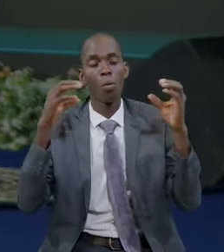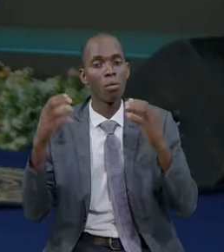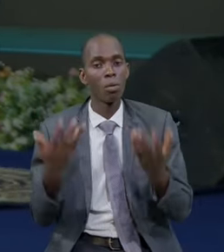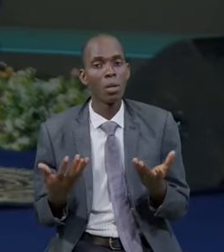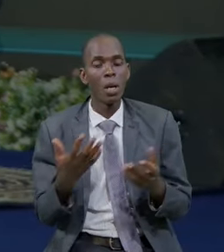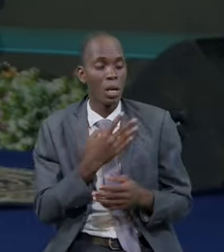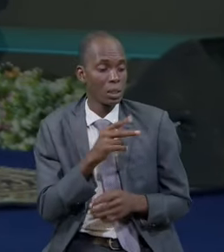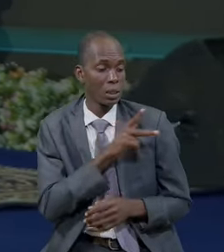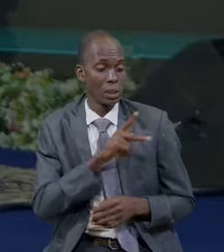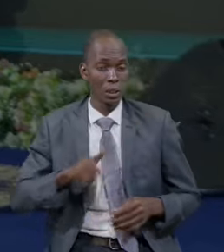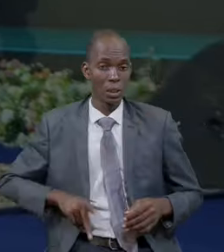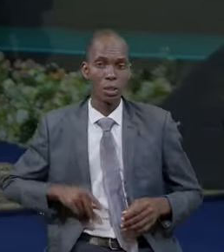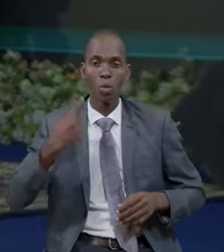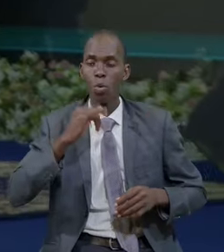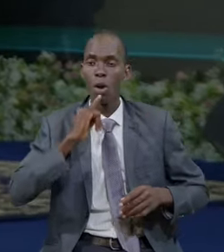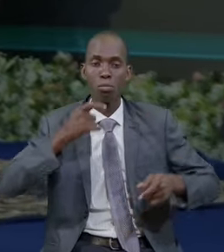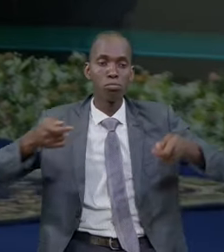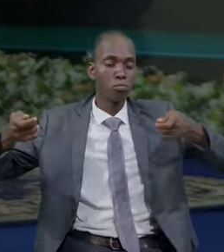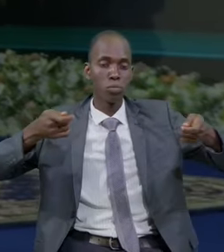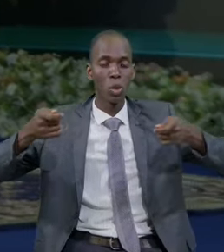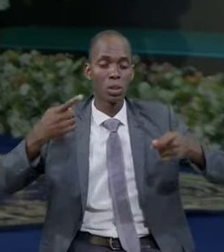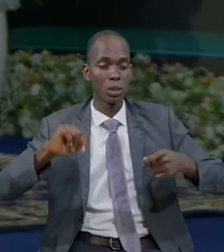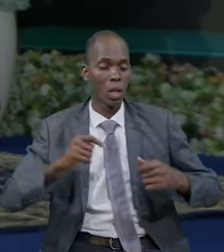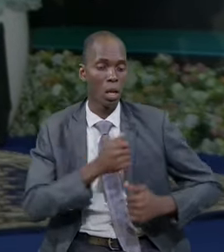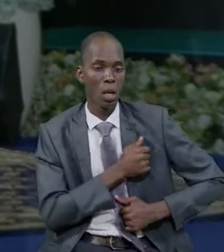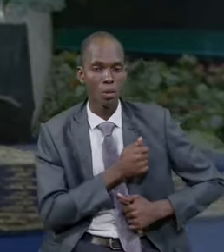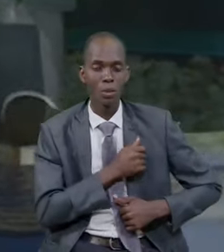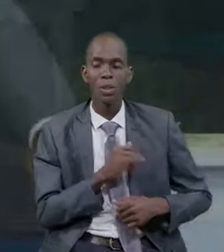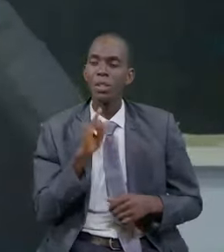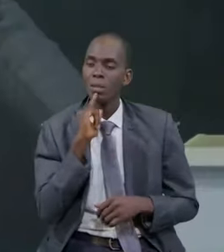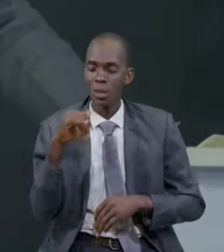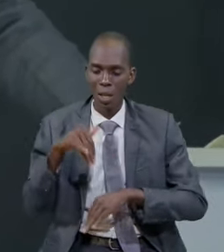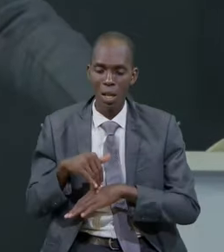quelque chose qui a suscité ses émotions.